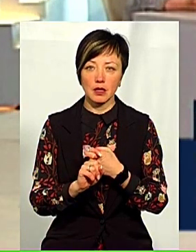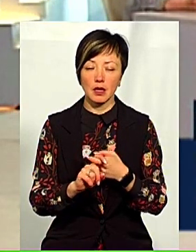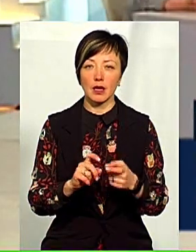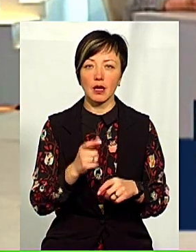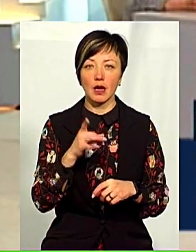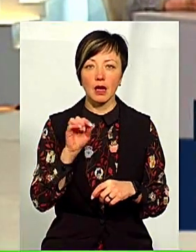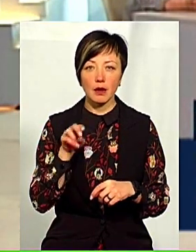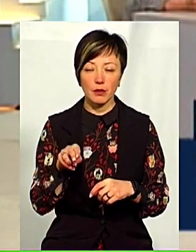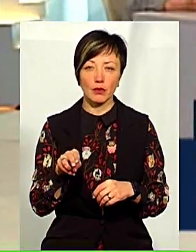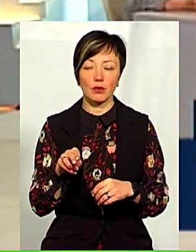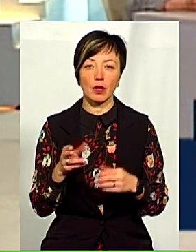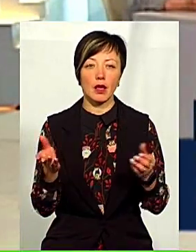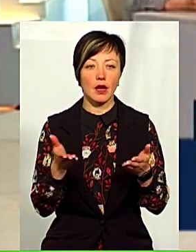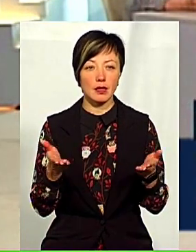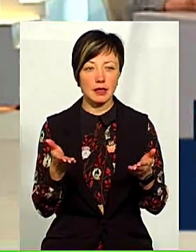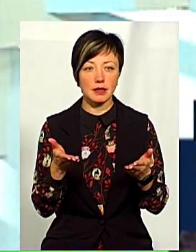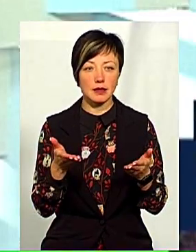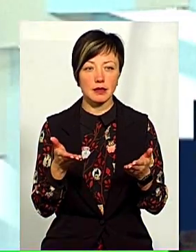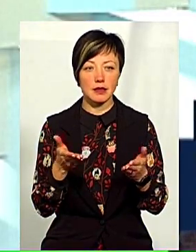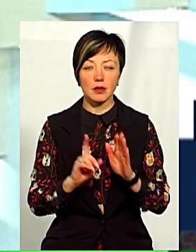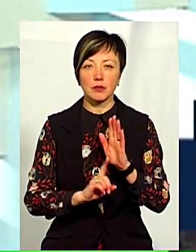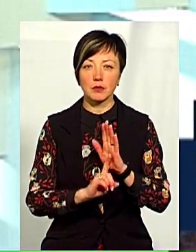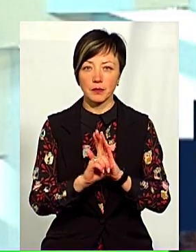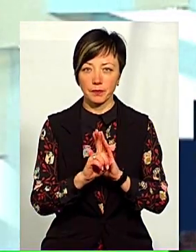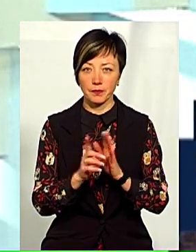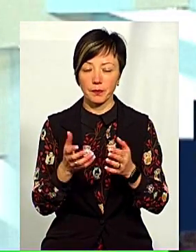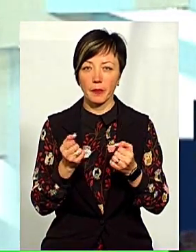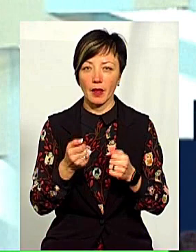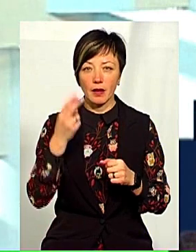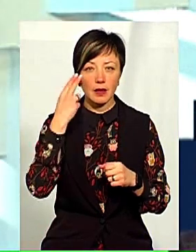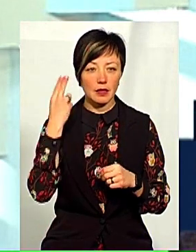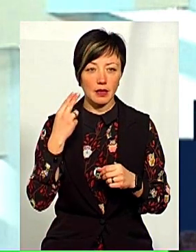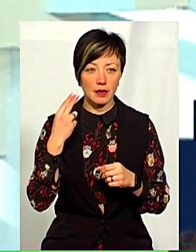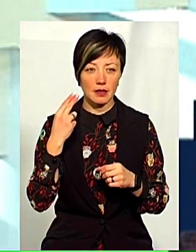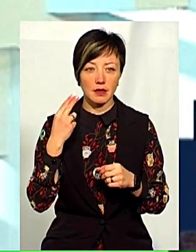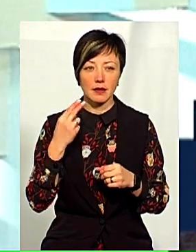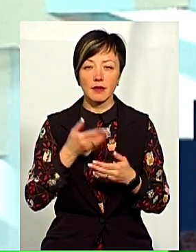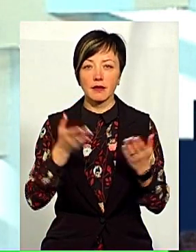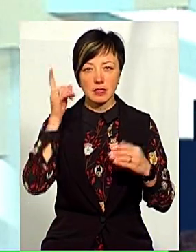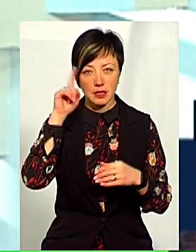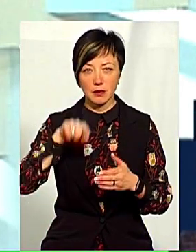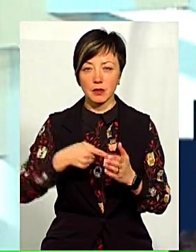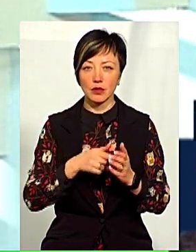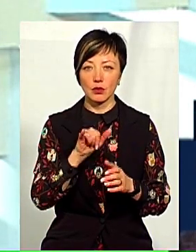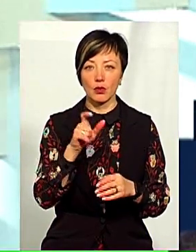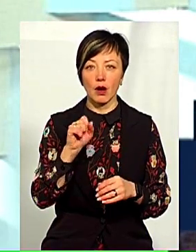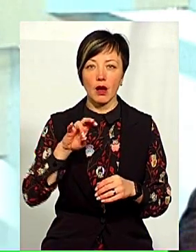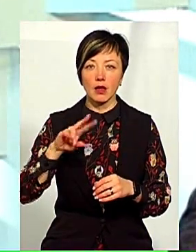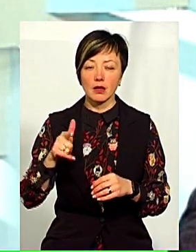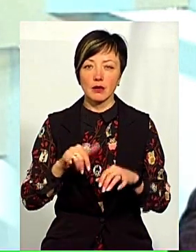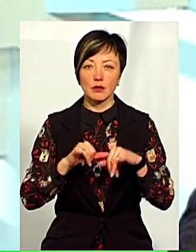грипу, який взяв свій початок в Китаї, ви знаєте, місто Ухань